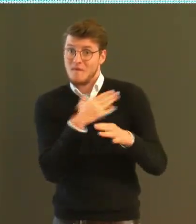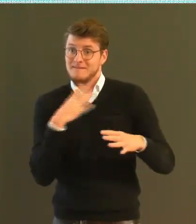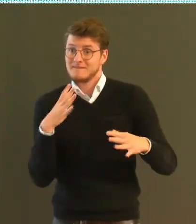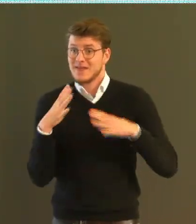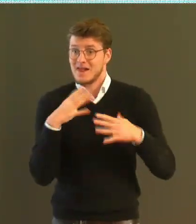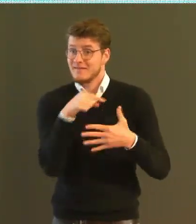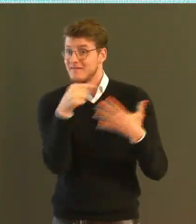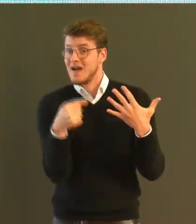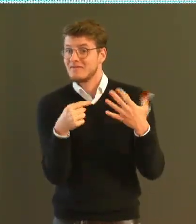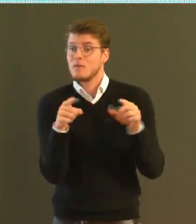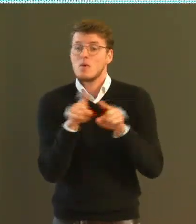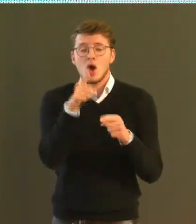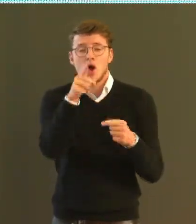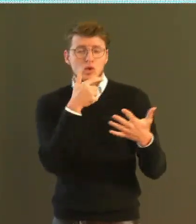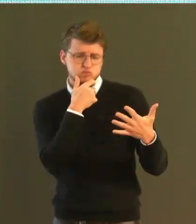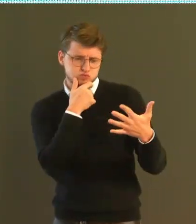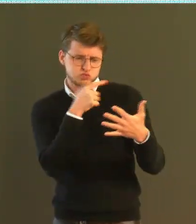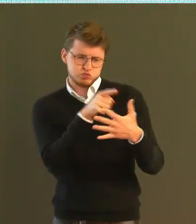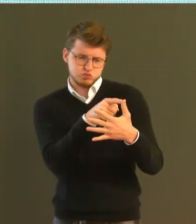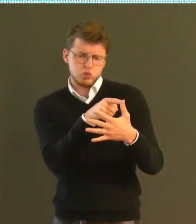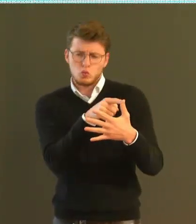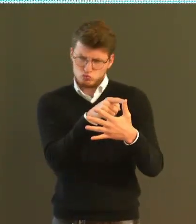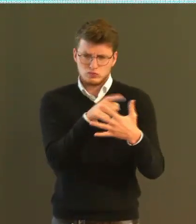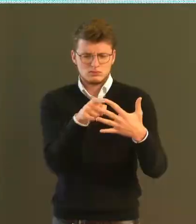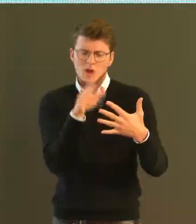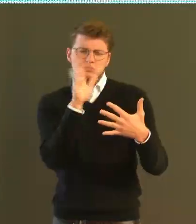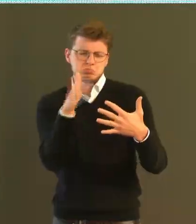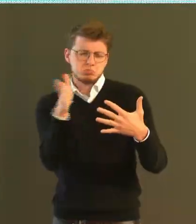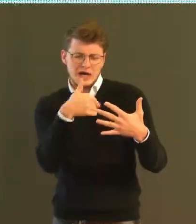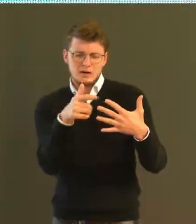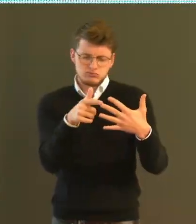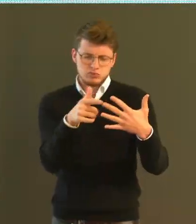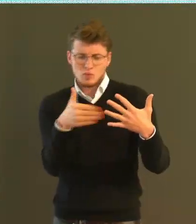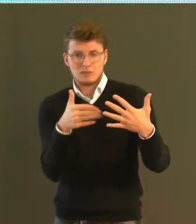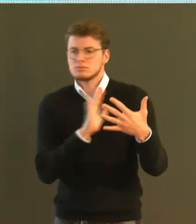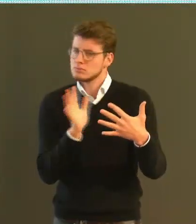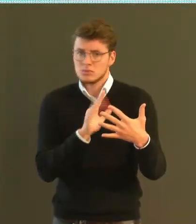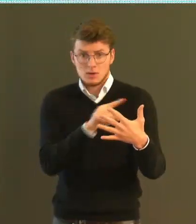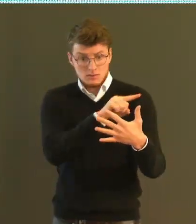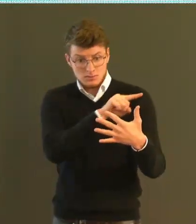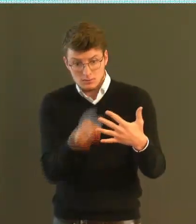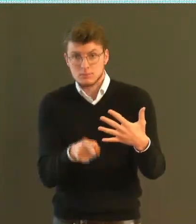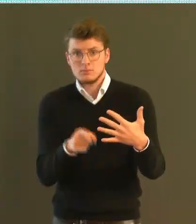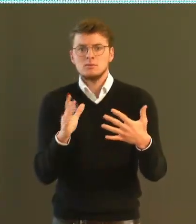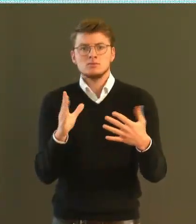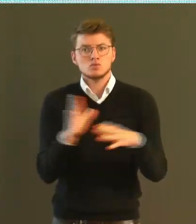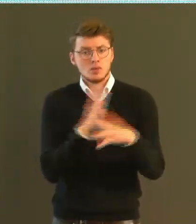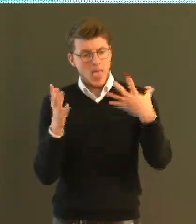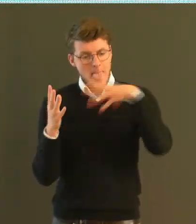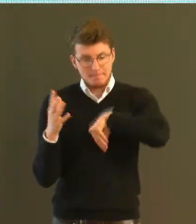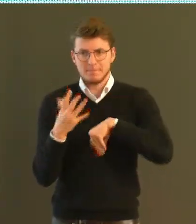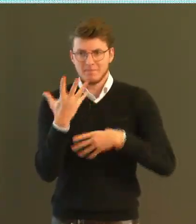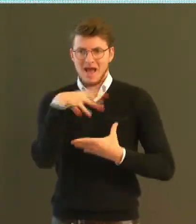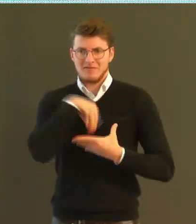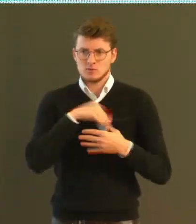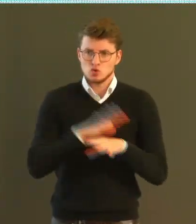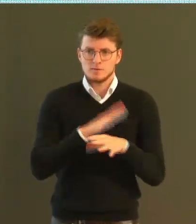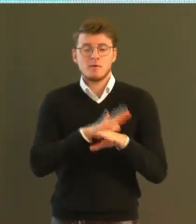mais l'uc artix ward qu'une hâte qu'ils disent ni sow dans une friteuse principe à ce qu'on veut